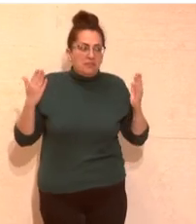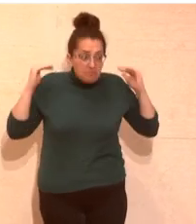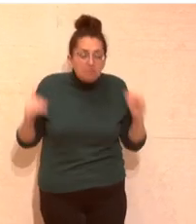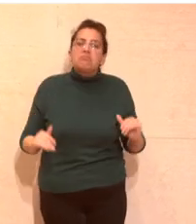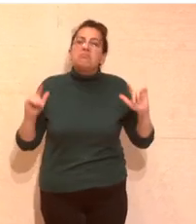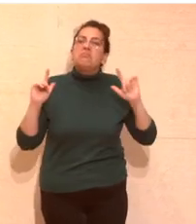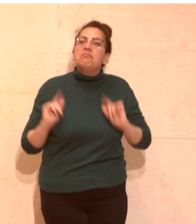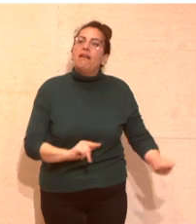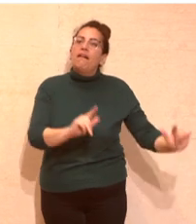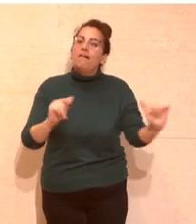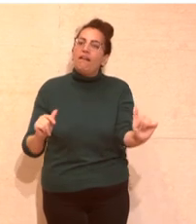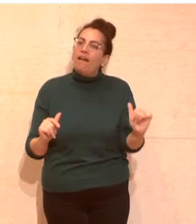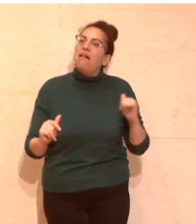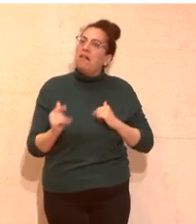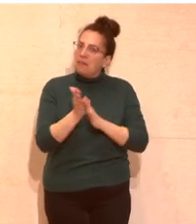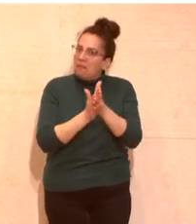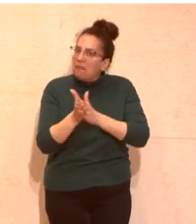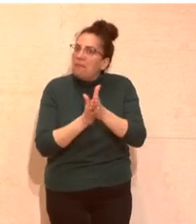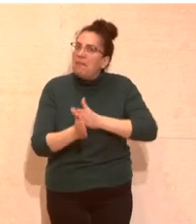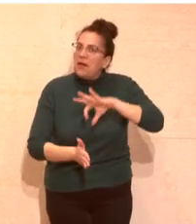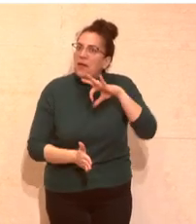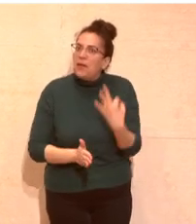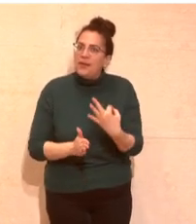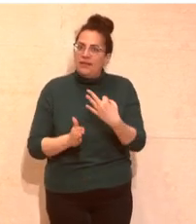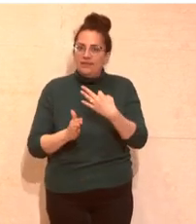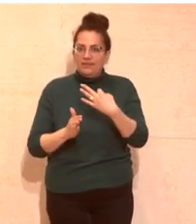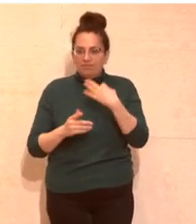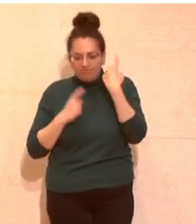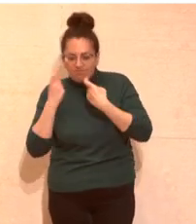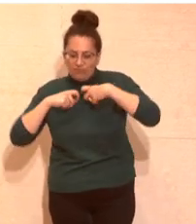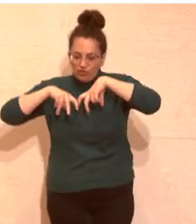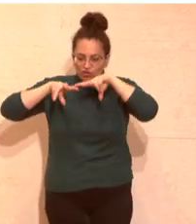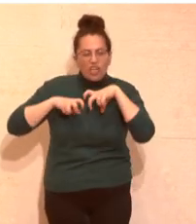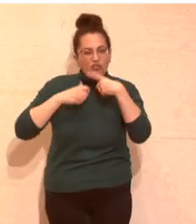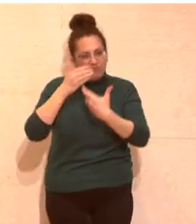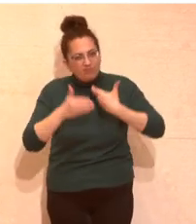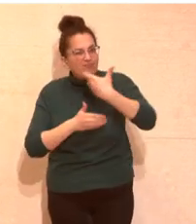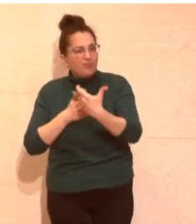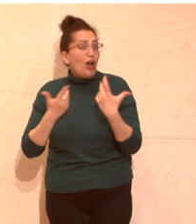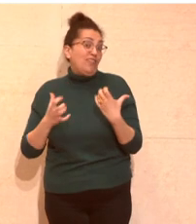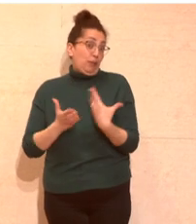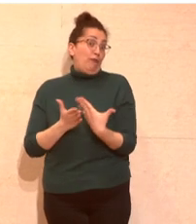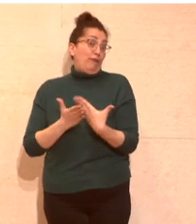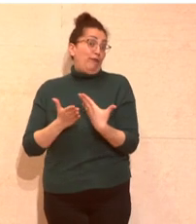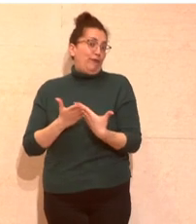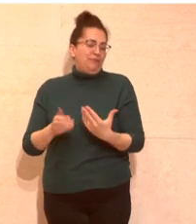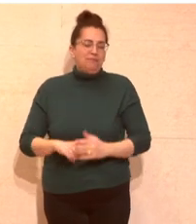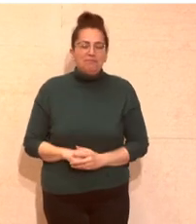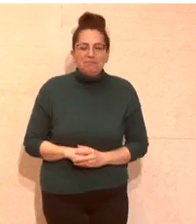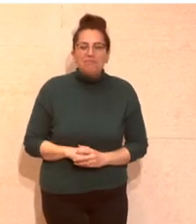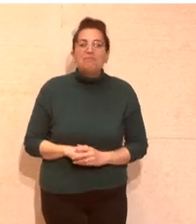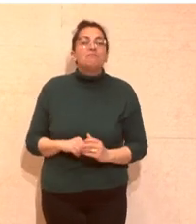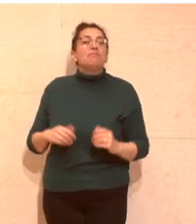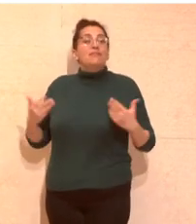de ces collègues à faire avancer justement cette problématique du sommeil de l'enfant et de l'adolescent. Donc cette première session va nous